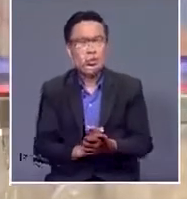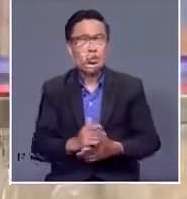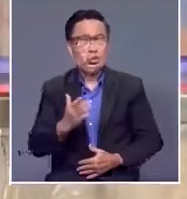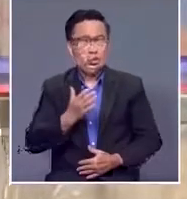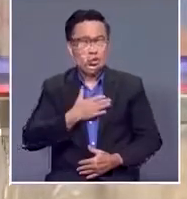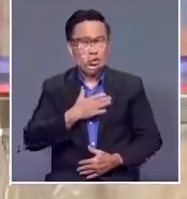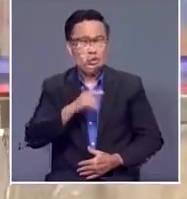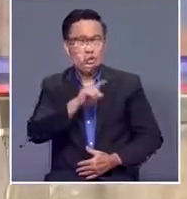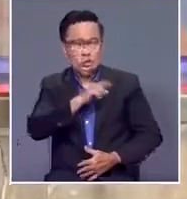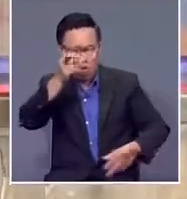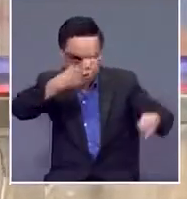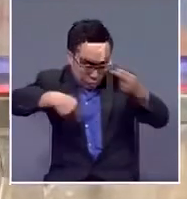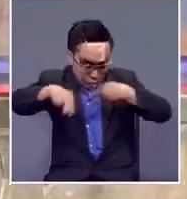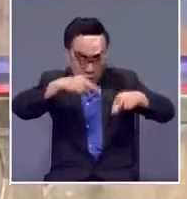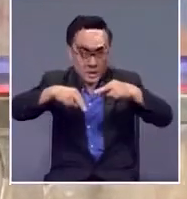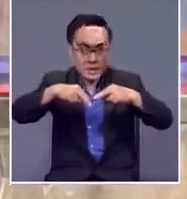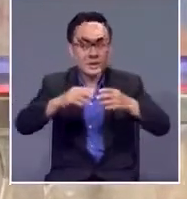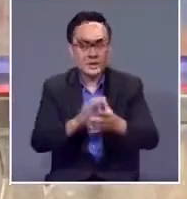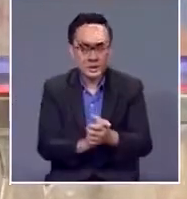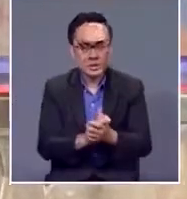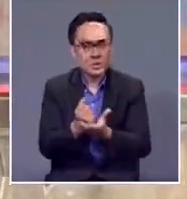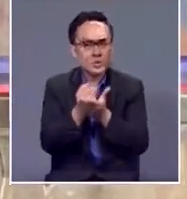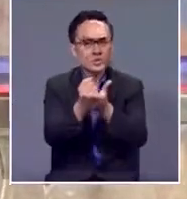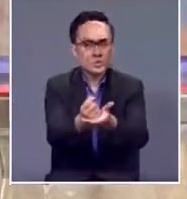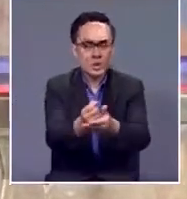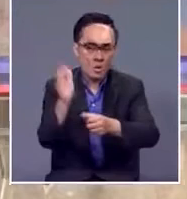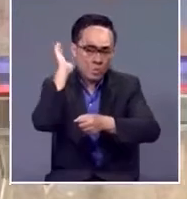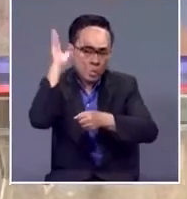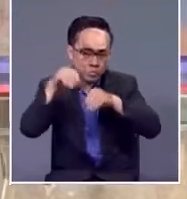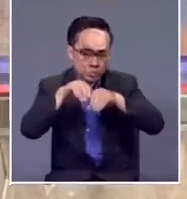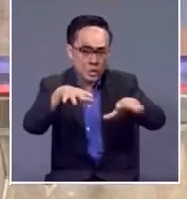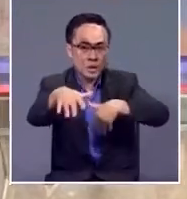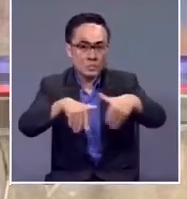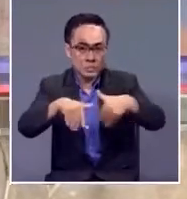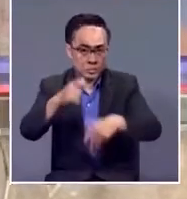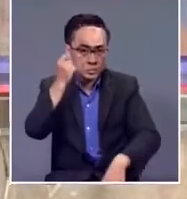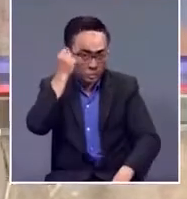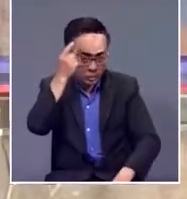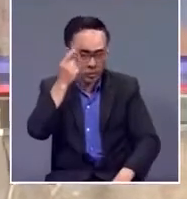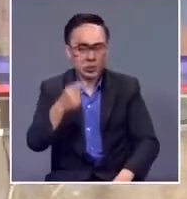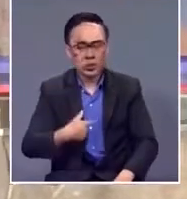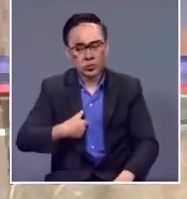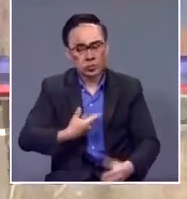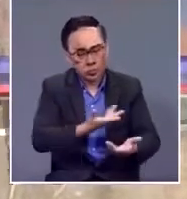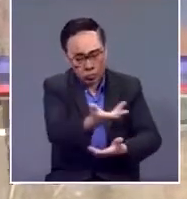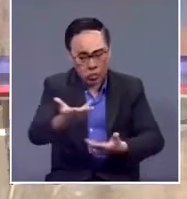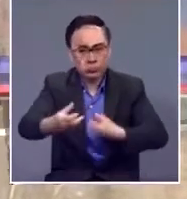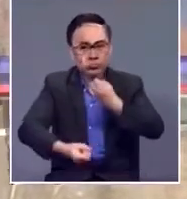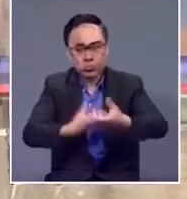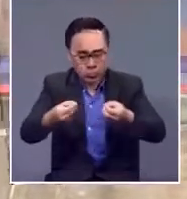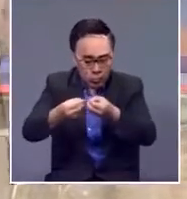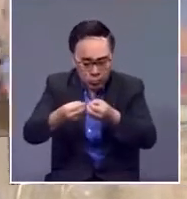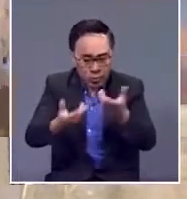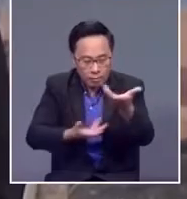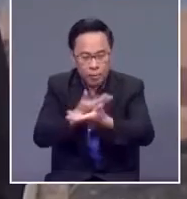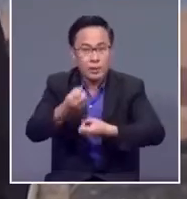มีส่วนร่วมในกระบวนการการสร้างการรับรู้และความเข้าใจโดยเฉพาะเน้นในเรื่องของการมีส่วนร่วมสนับสนุนการทำงานของหน่ว